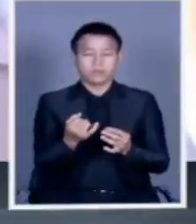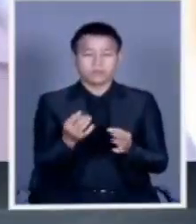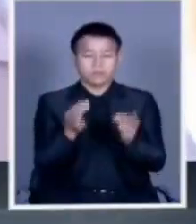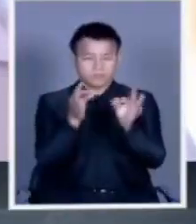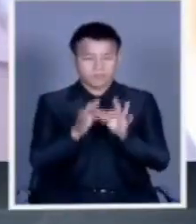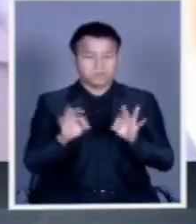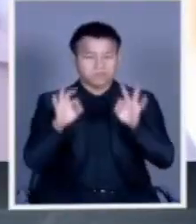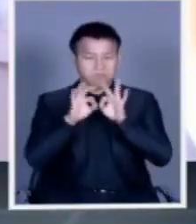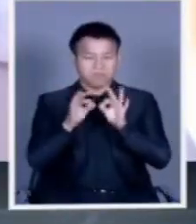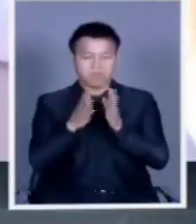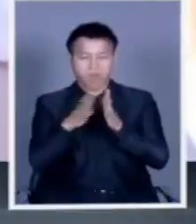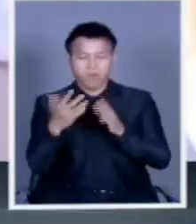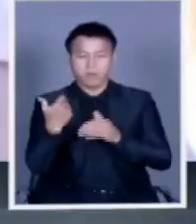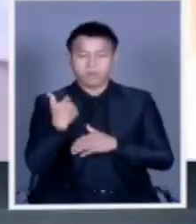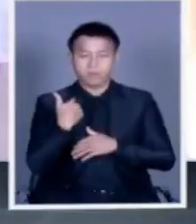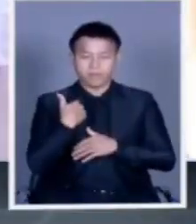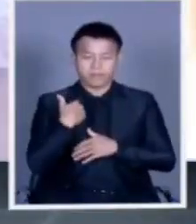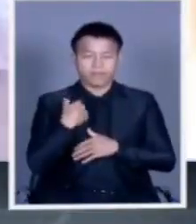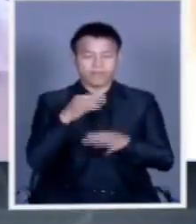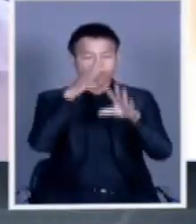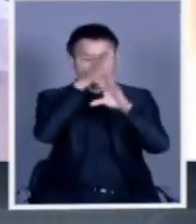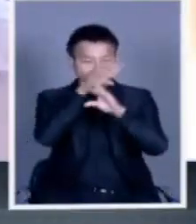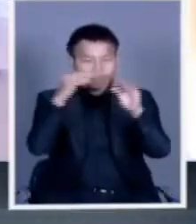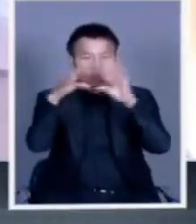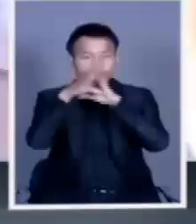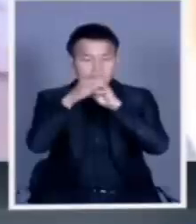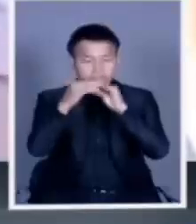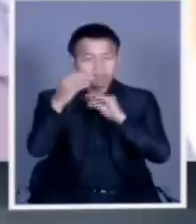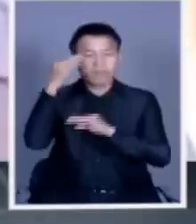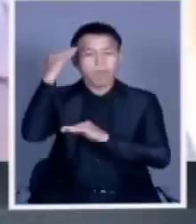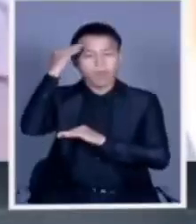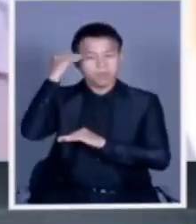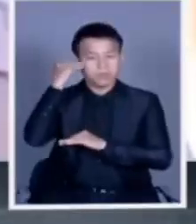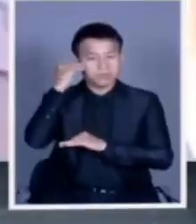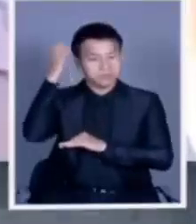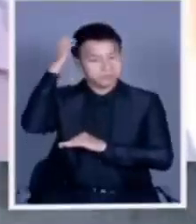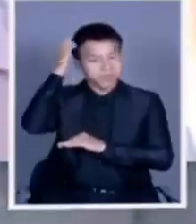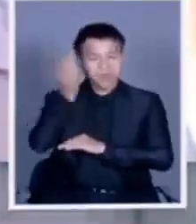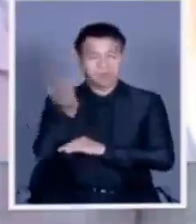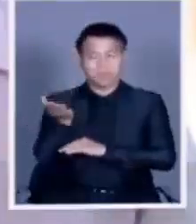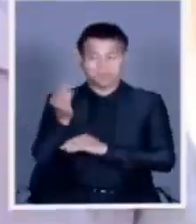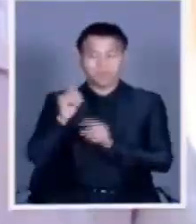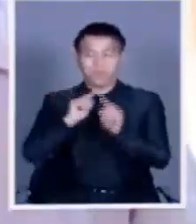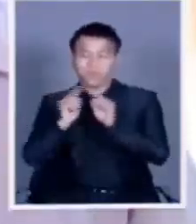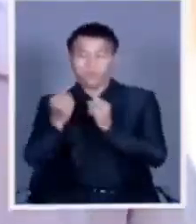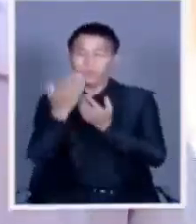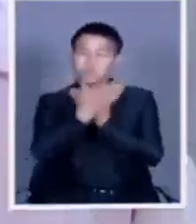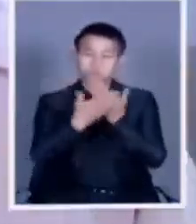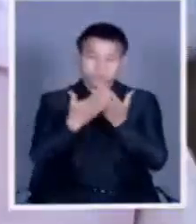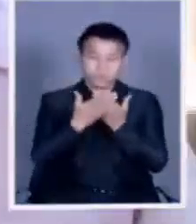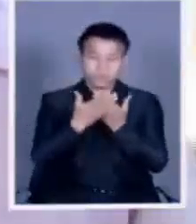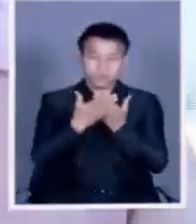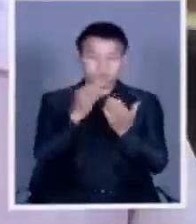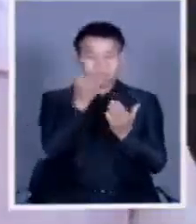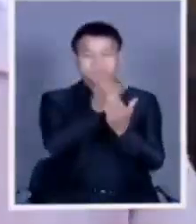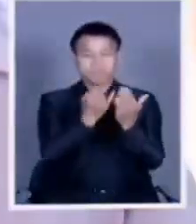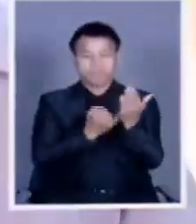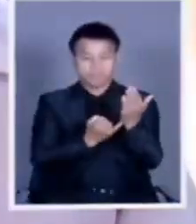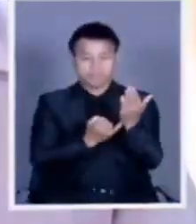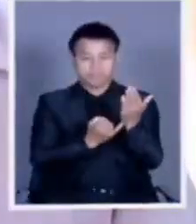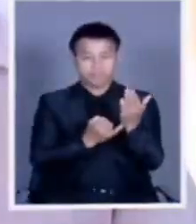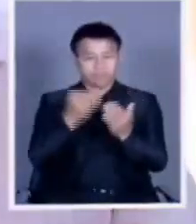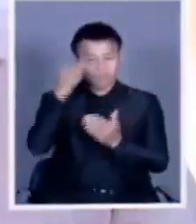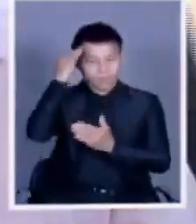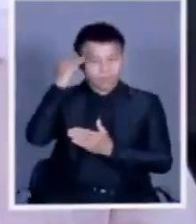ยมีการแลกเปลี่ยนเรียนรู้ซึ่งกันและกันระหว่าง2ศิลปิน2ประเทศ